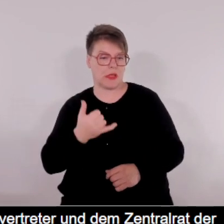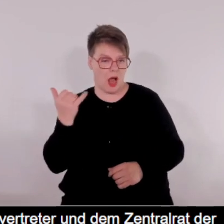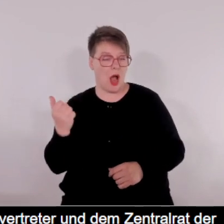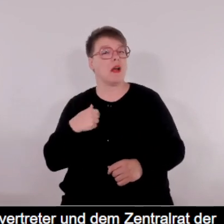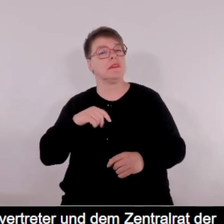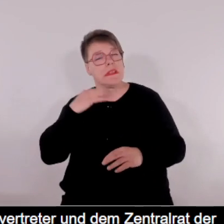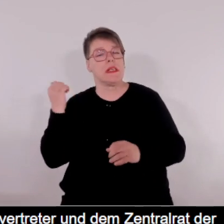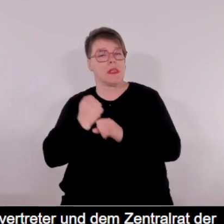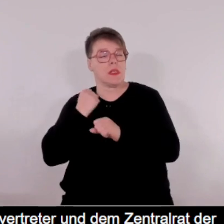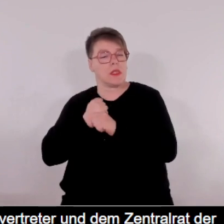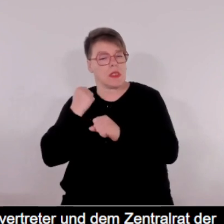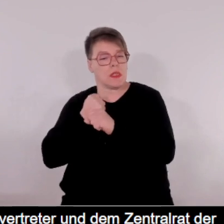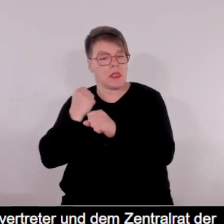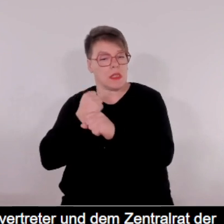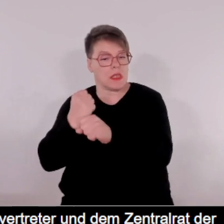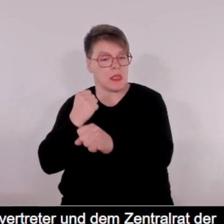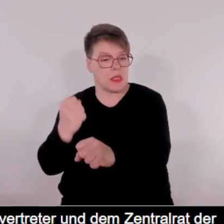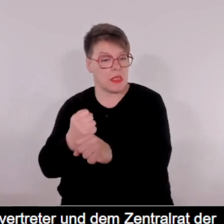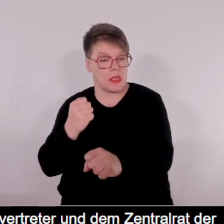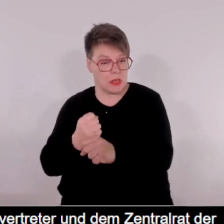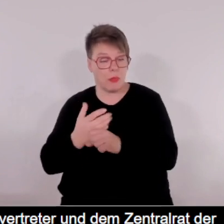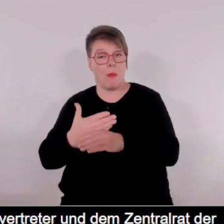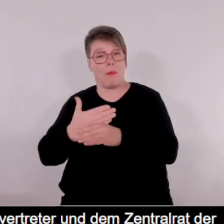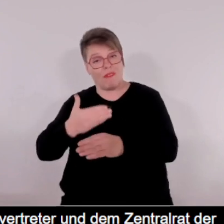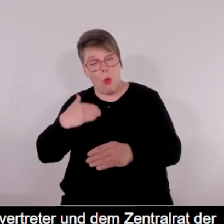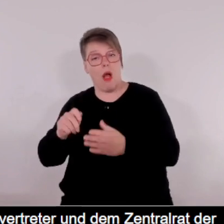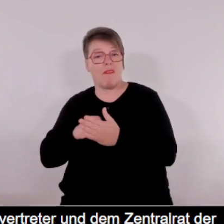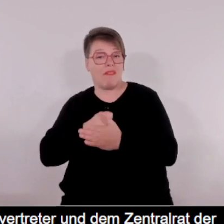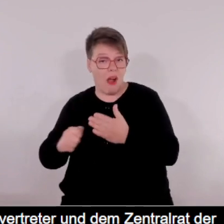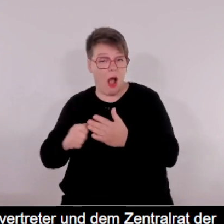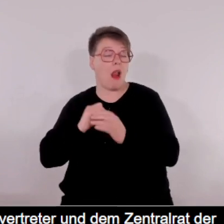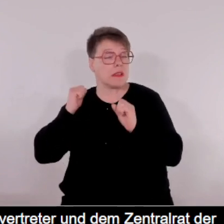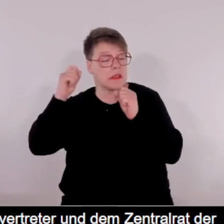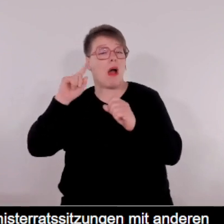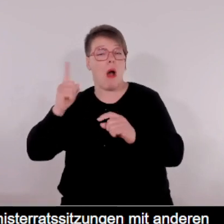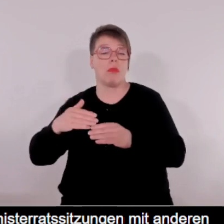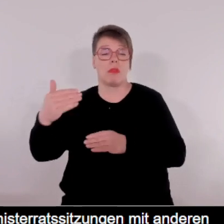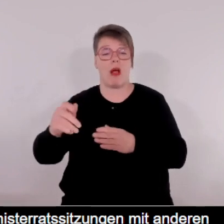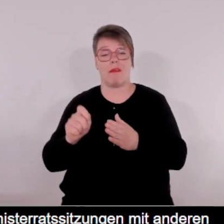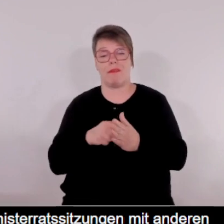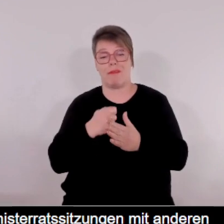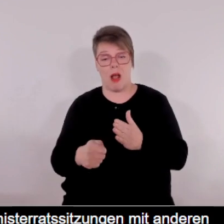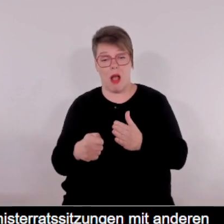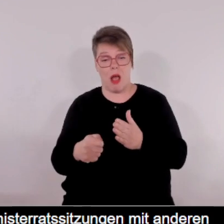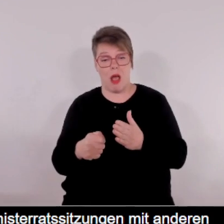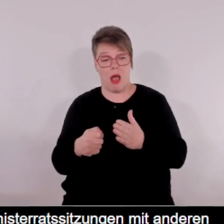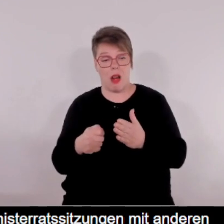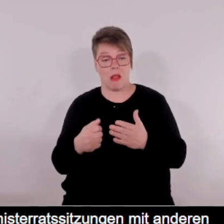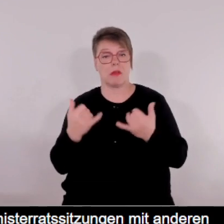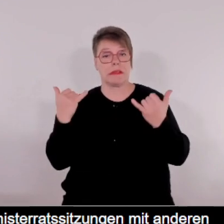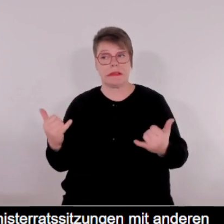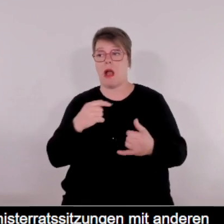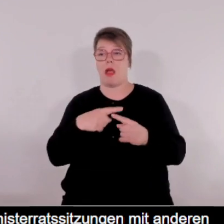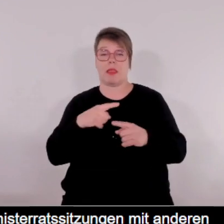Kabinettssitzung in der laufenden Legislatur. Wir haben in der laufenden Legislatur schon neun Bundesratsinitiativen behandelt,